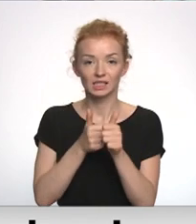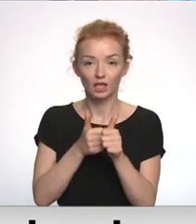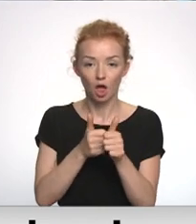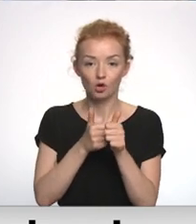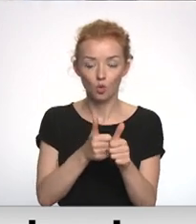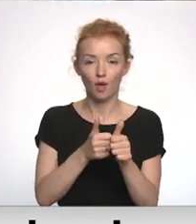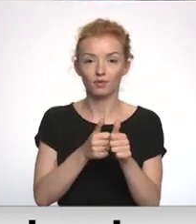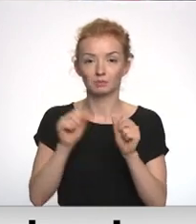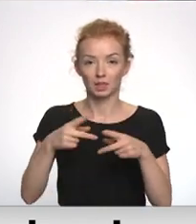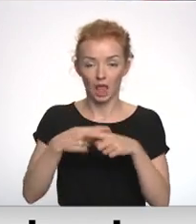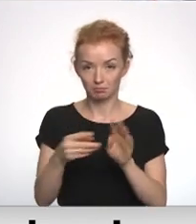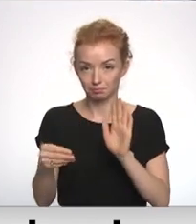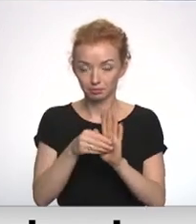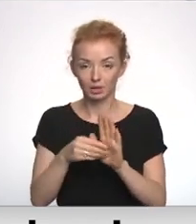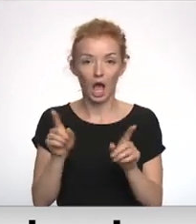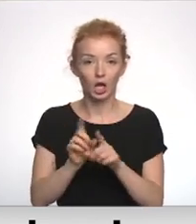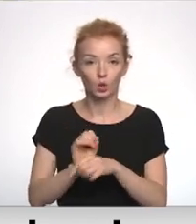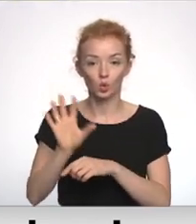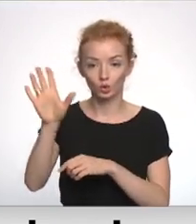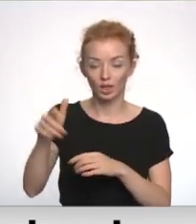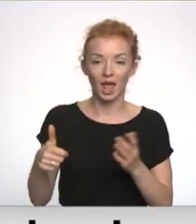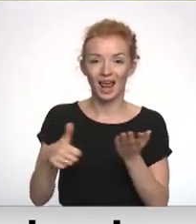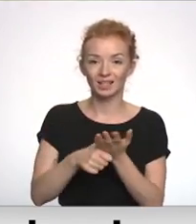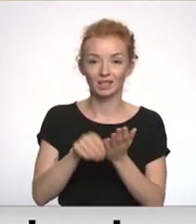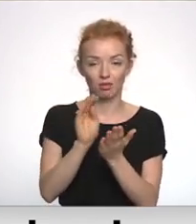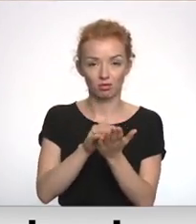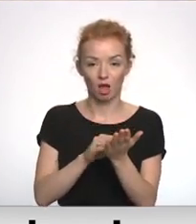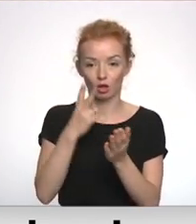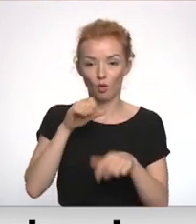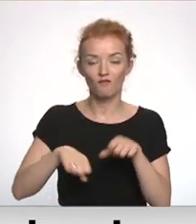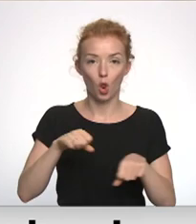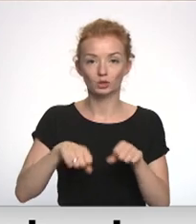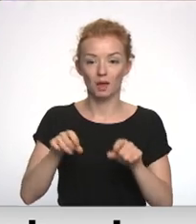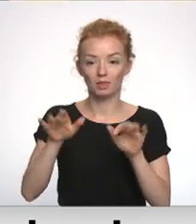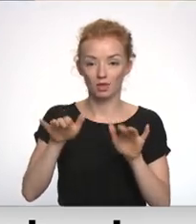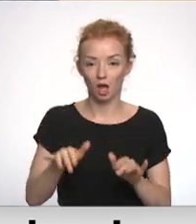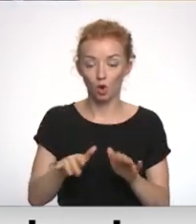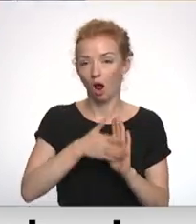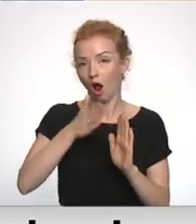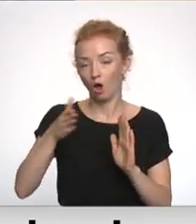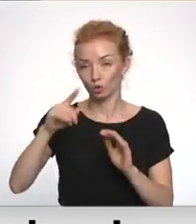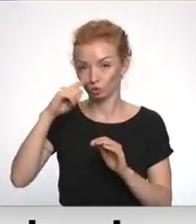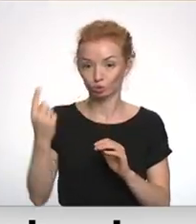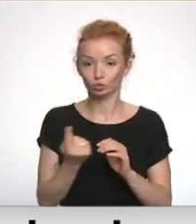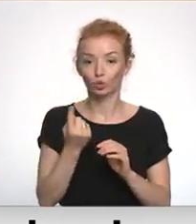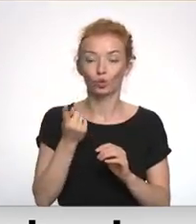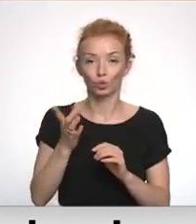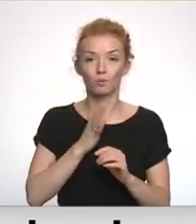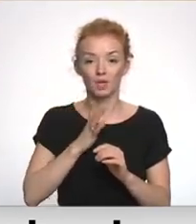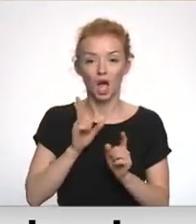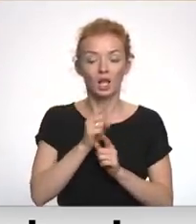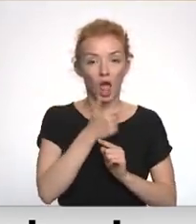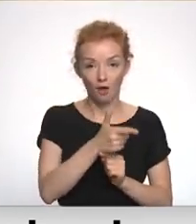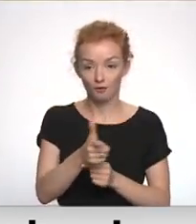ierīce, tāpat arī pārbaudēja nosūtīti reģistrētie dati no velosipēda datora. Ik pa stundai Arvim brauciens bija arī